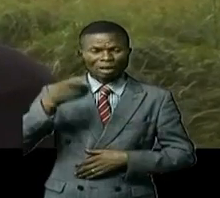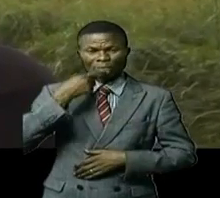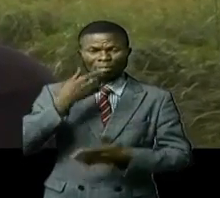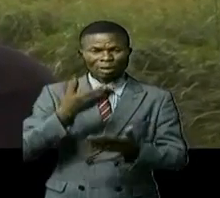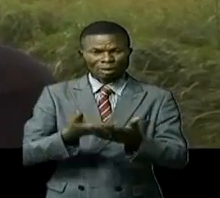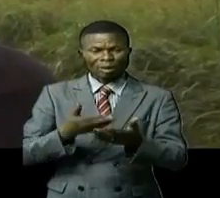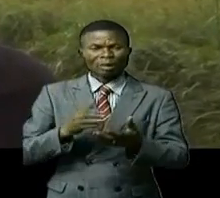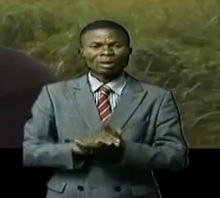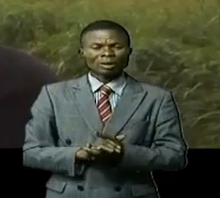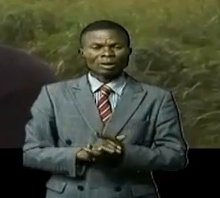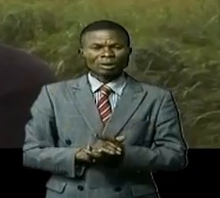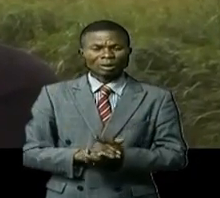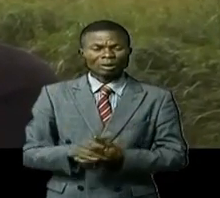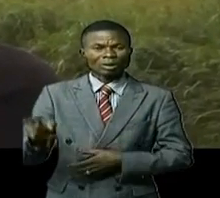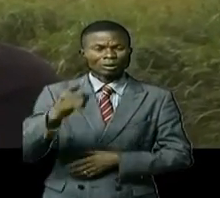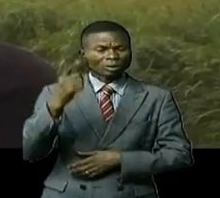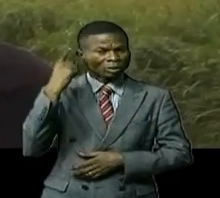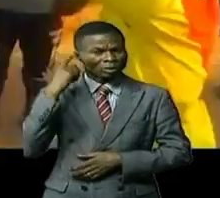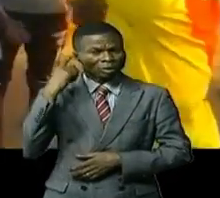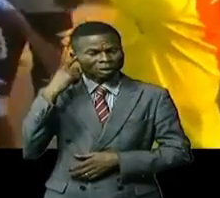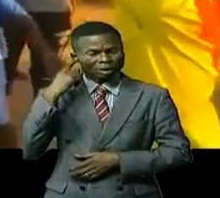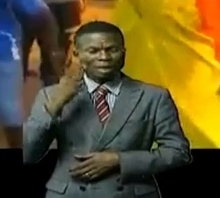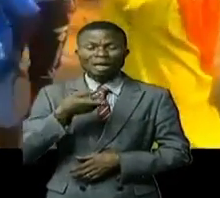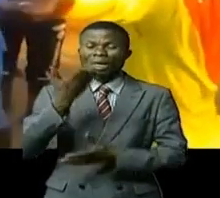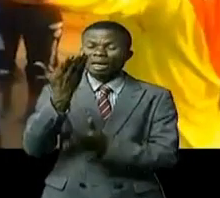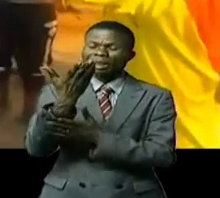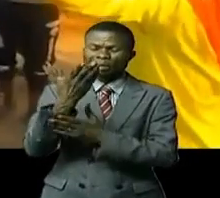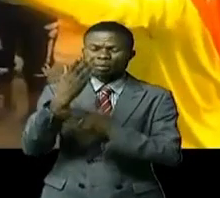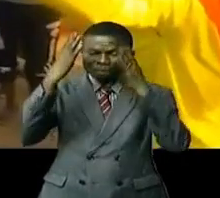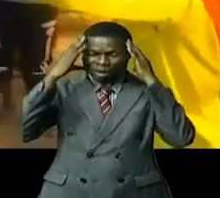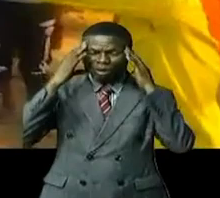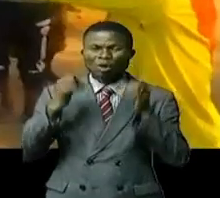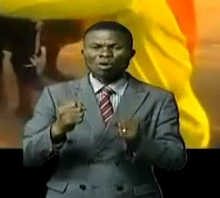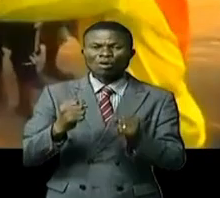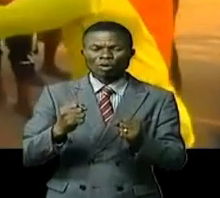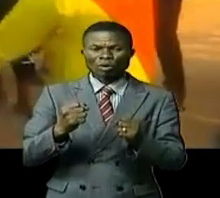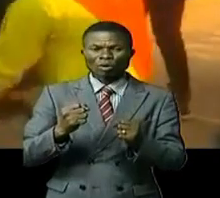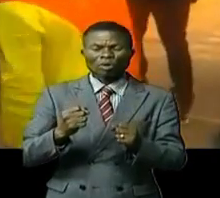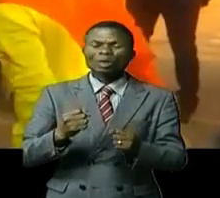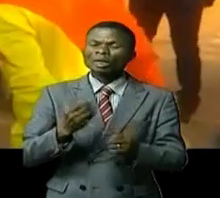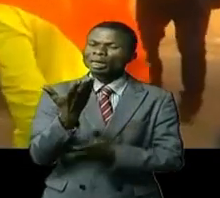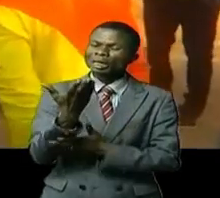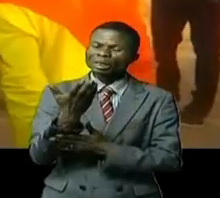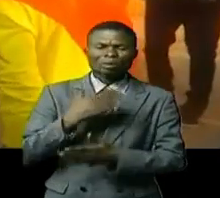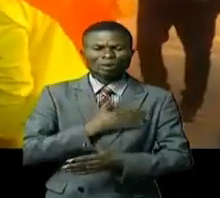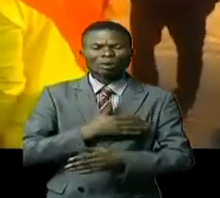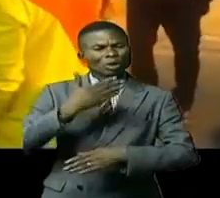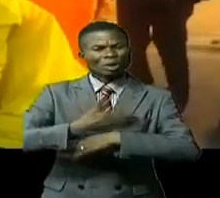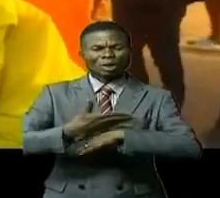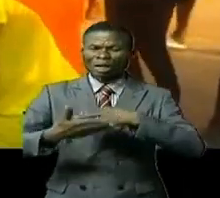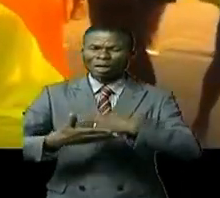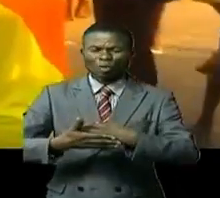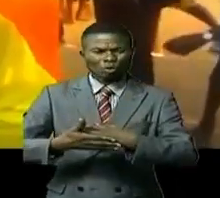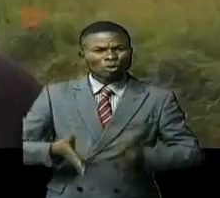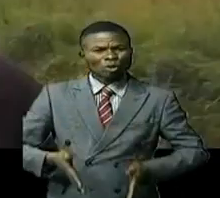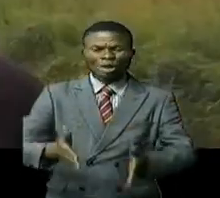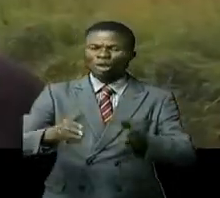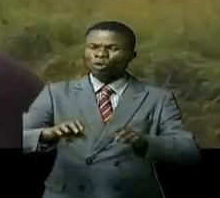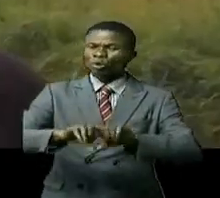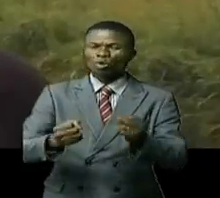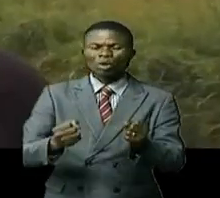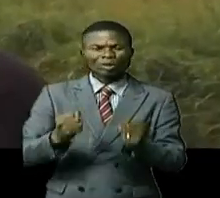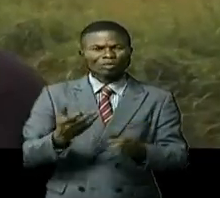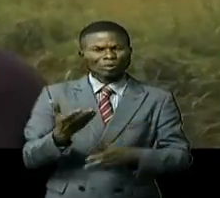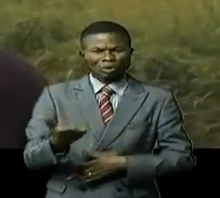Monsieur le maire, vous avez entendu notre cri de détresse et vous avez bien voulu réhabiliter cette route jadis dégradée.